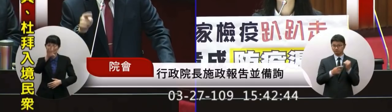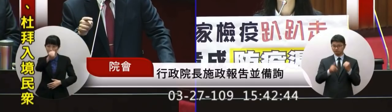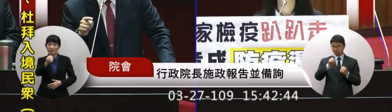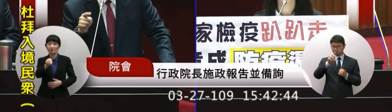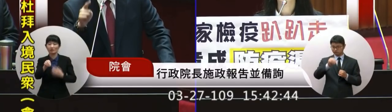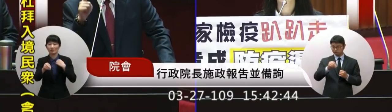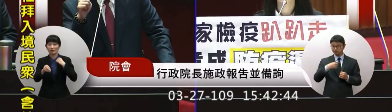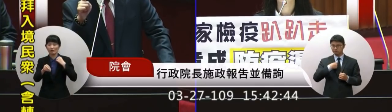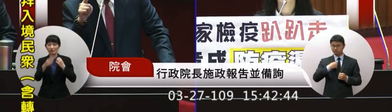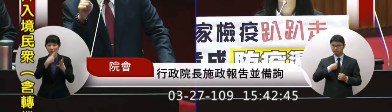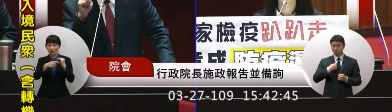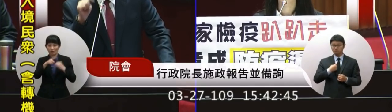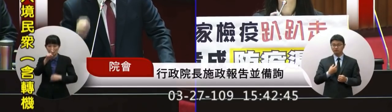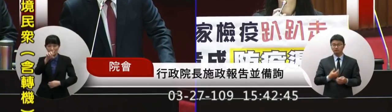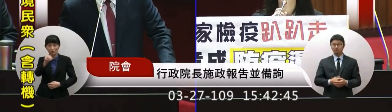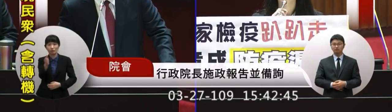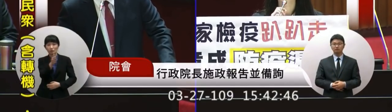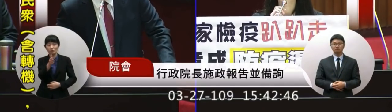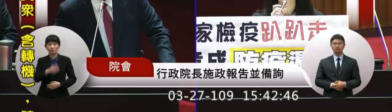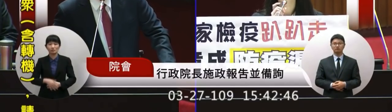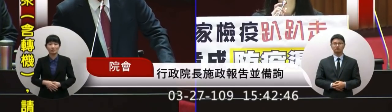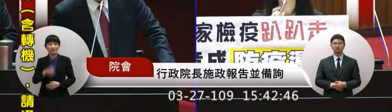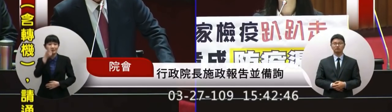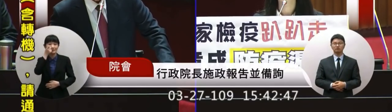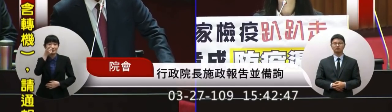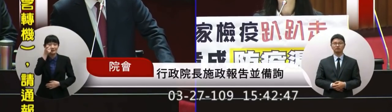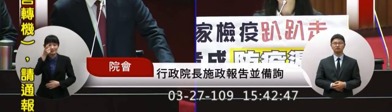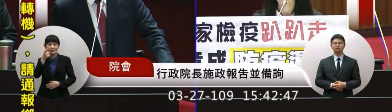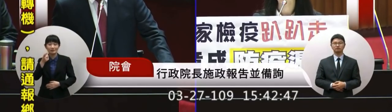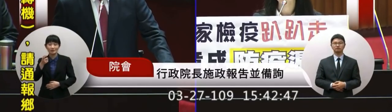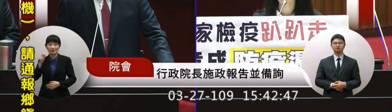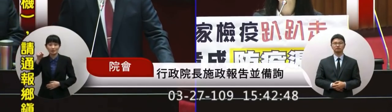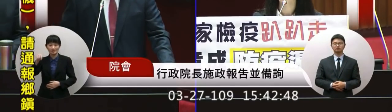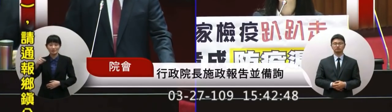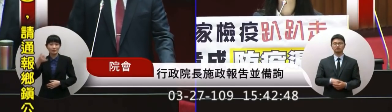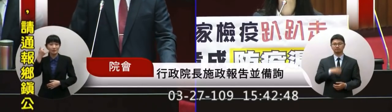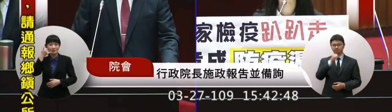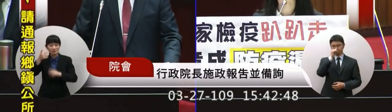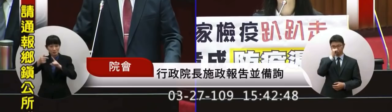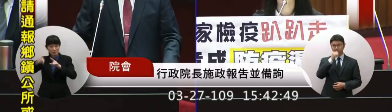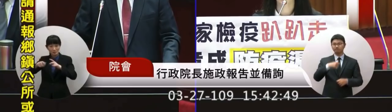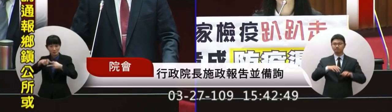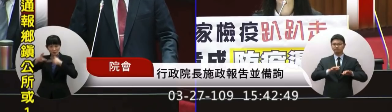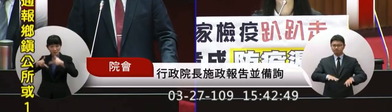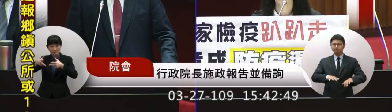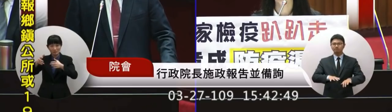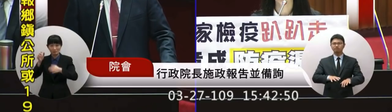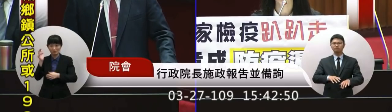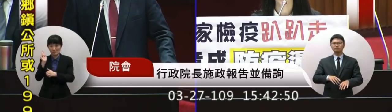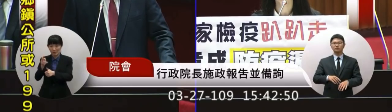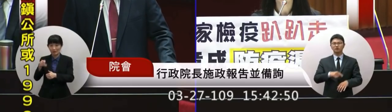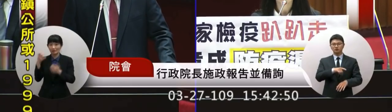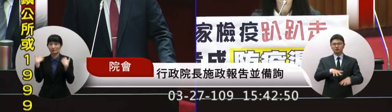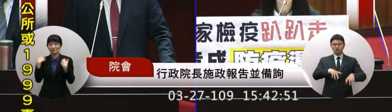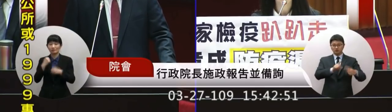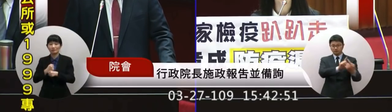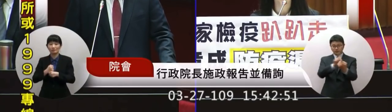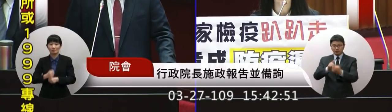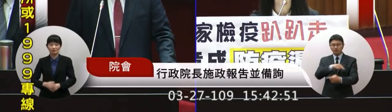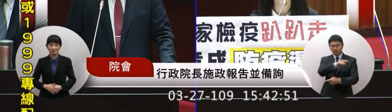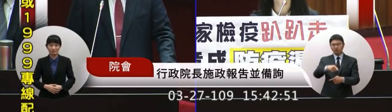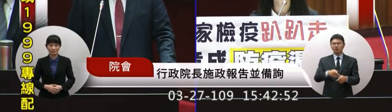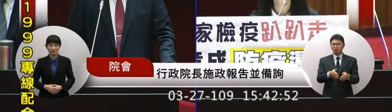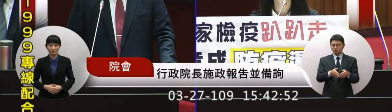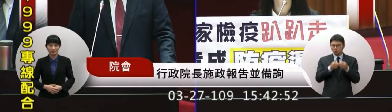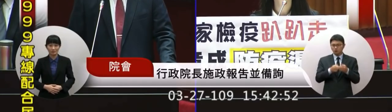对，那这个材料就是在我们台南四股园区的工厂。 好，因为我们第一线现在很需要这个防护衣哦。那下一个